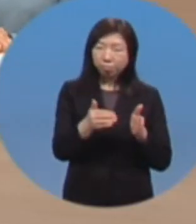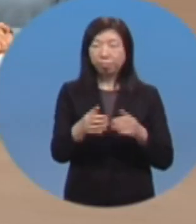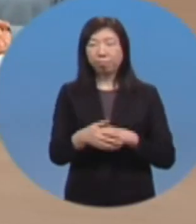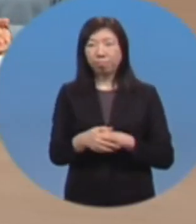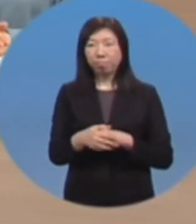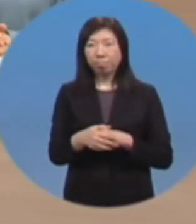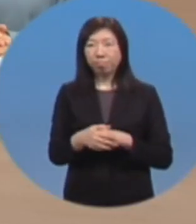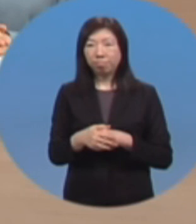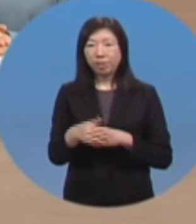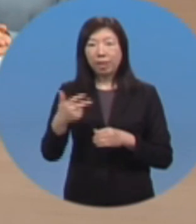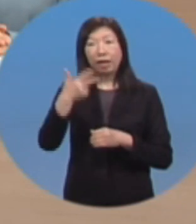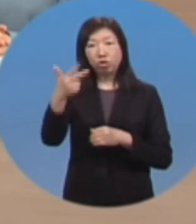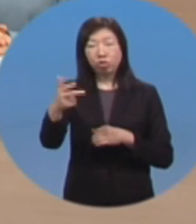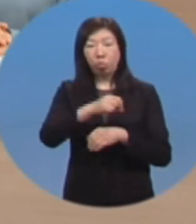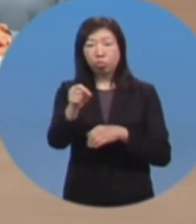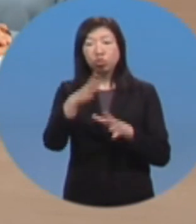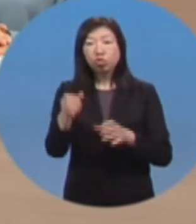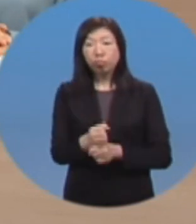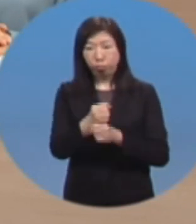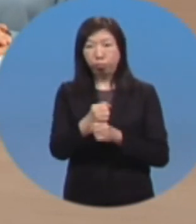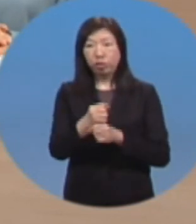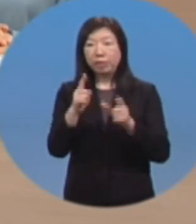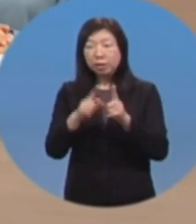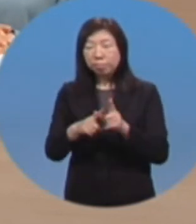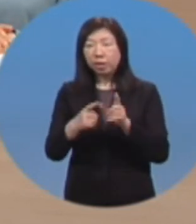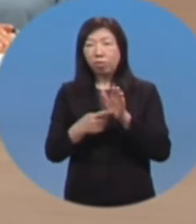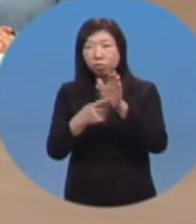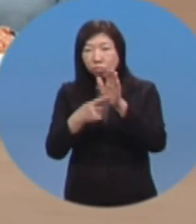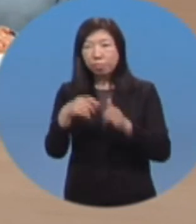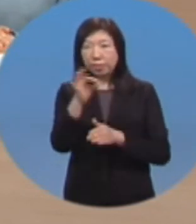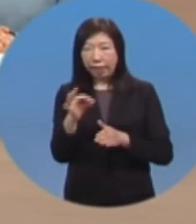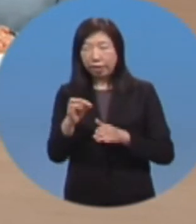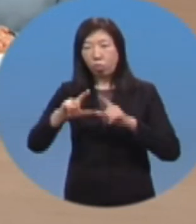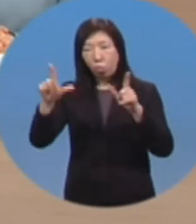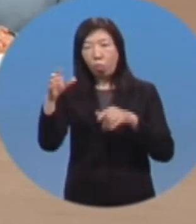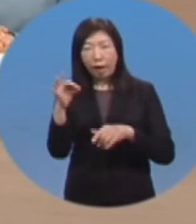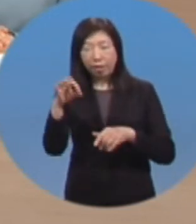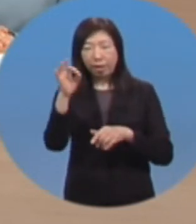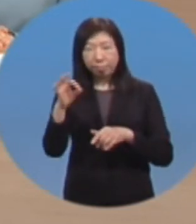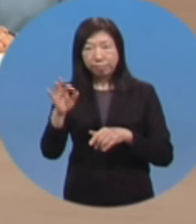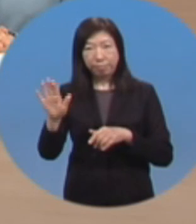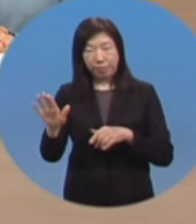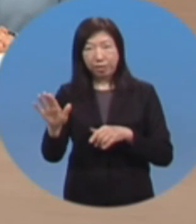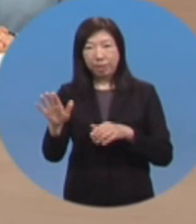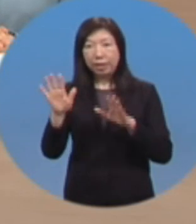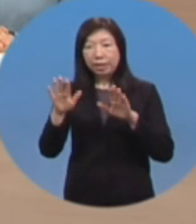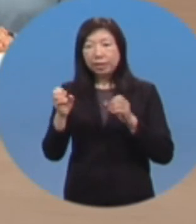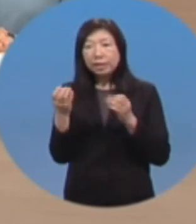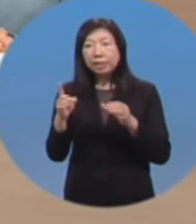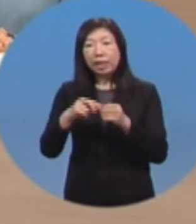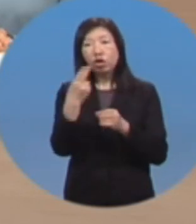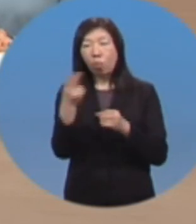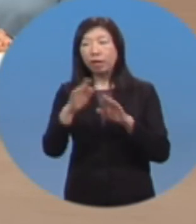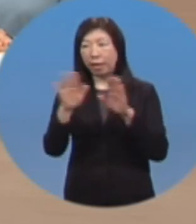。来週の特集は千葉の名産品探訪、東金編をお送りします。 新年度が始まりました